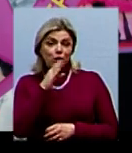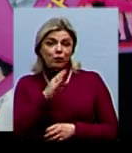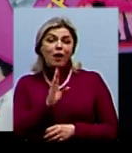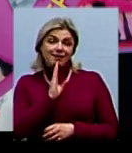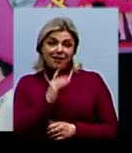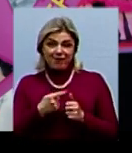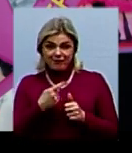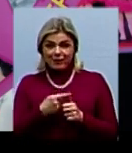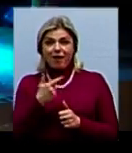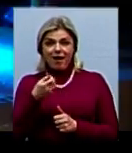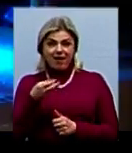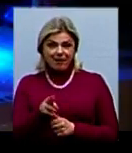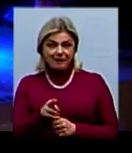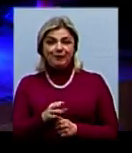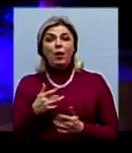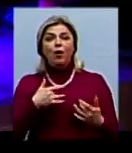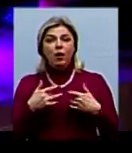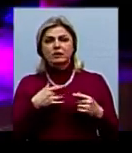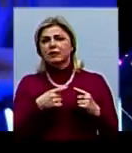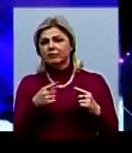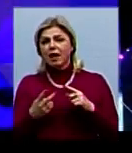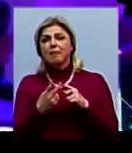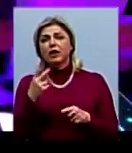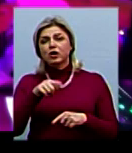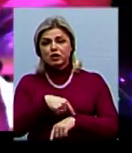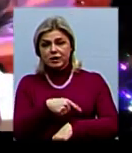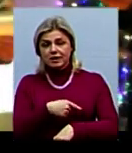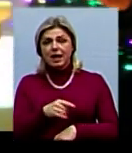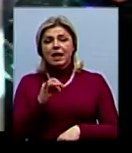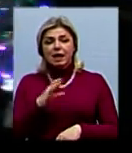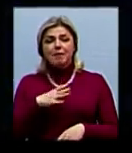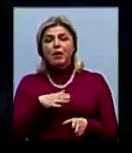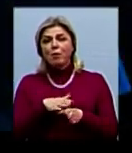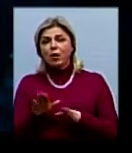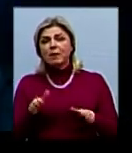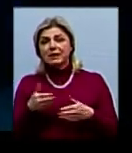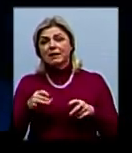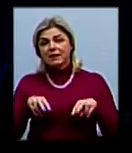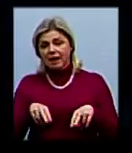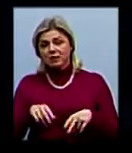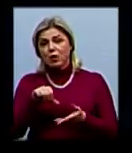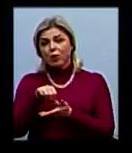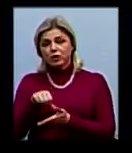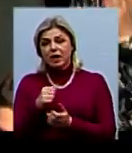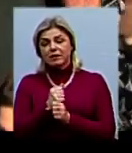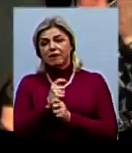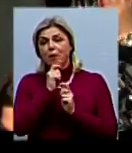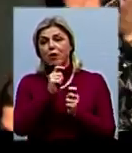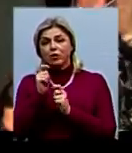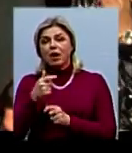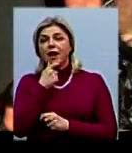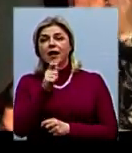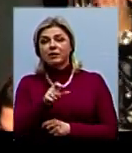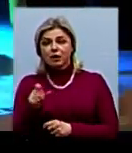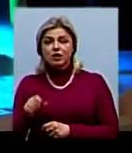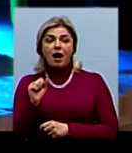мене. От. Концерт тривав півтори години. В перервах між піснями та танцями учасники робили подарунки глядачам,